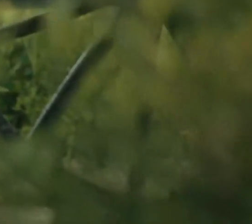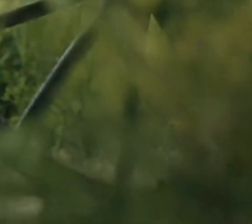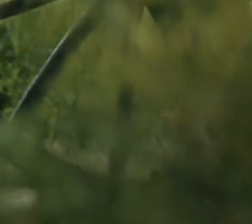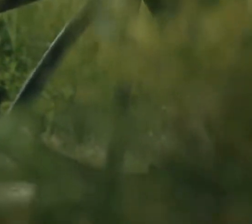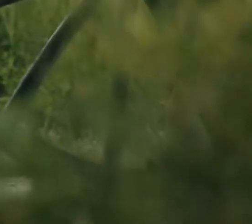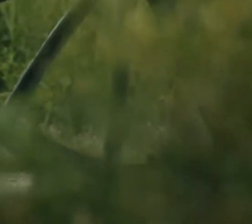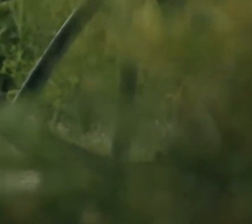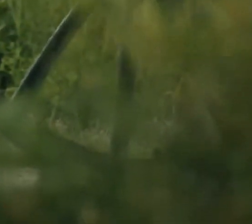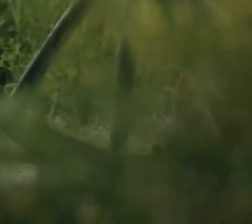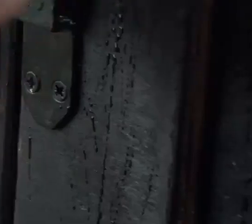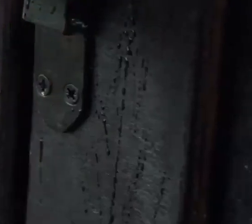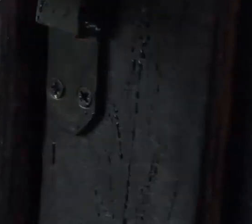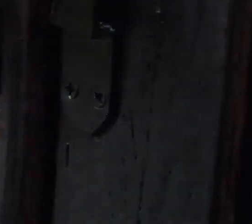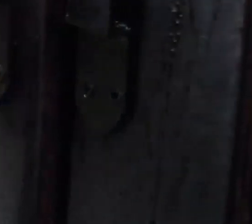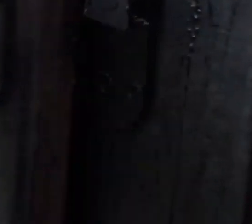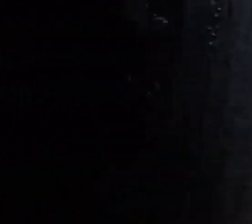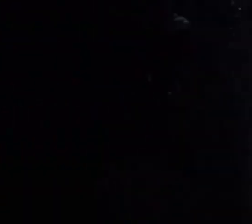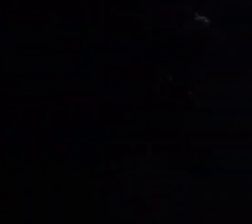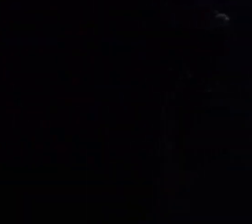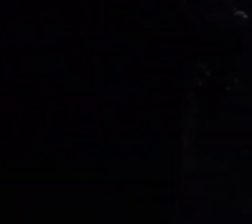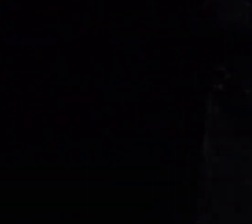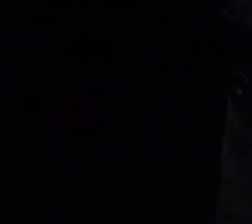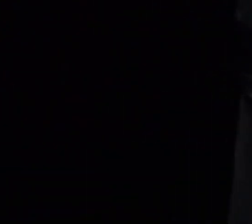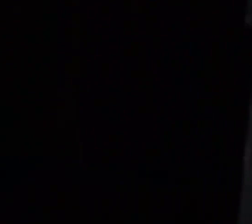Kapının çengelini açıyor.